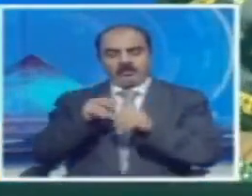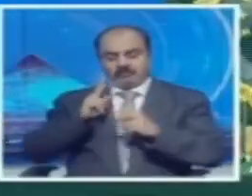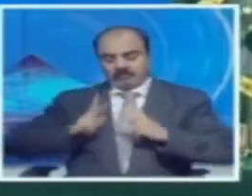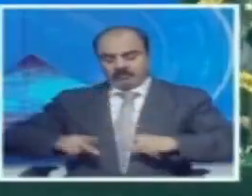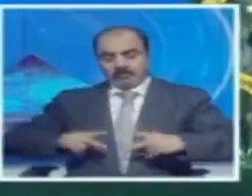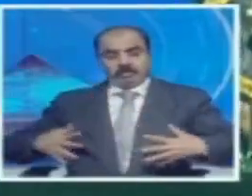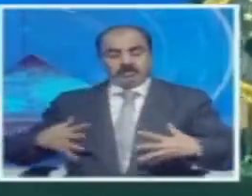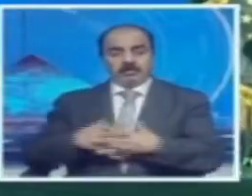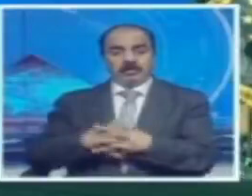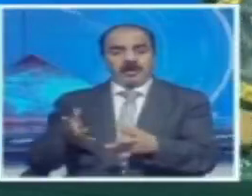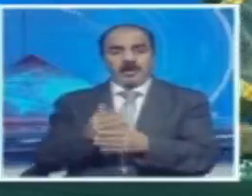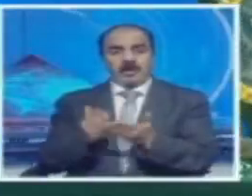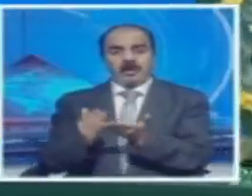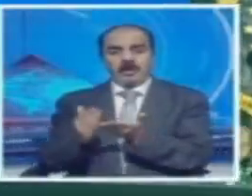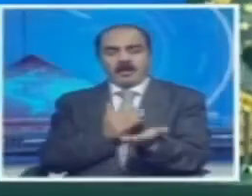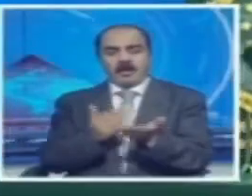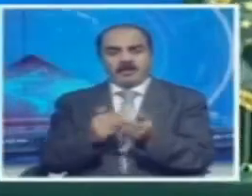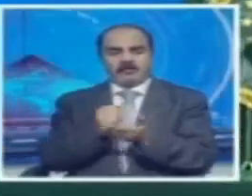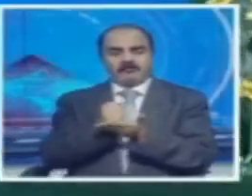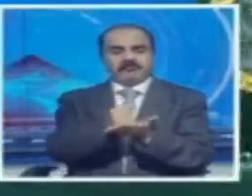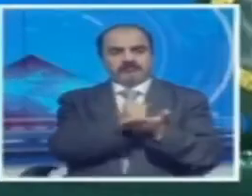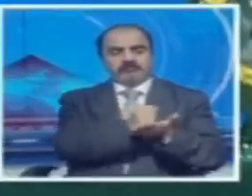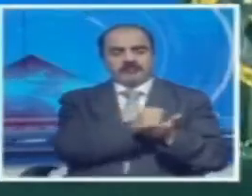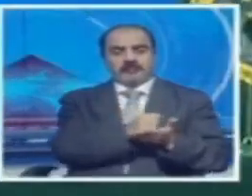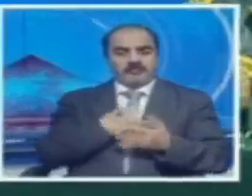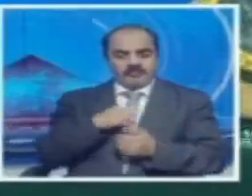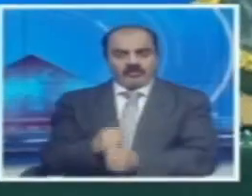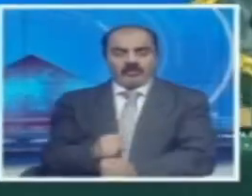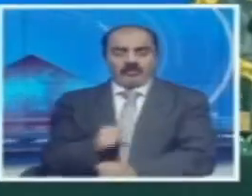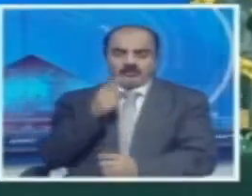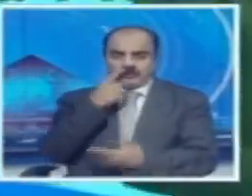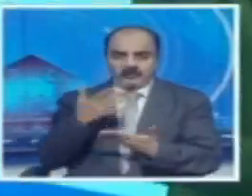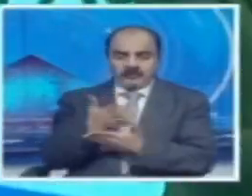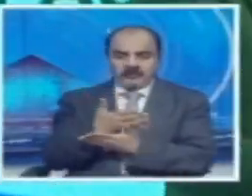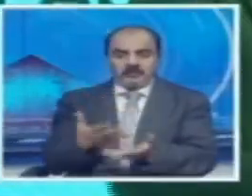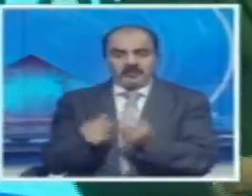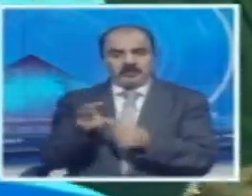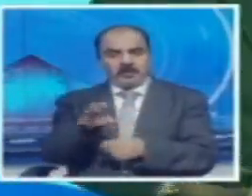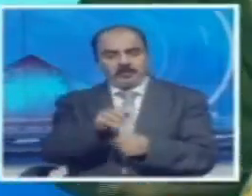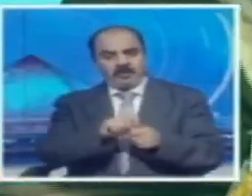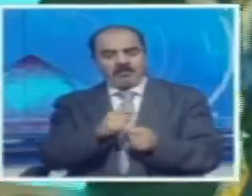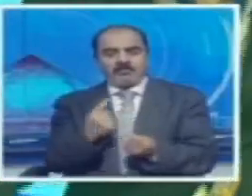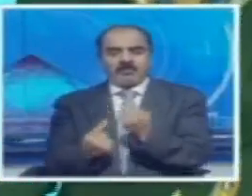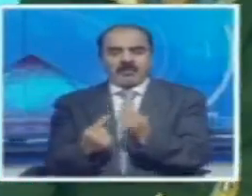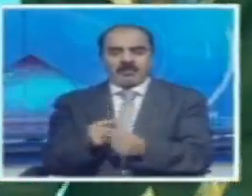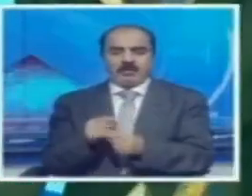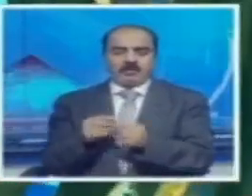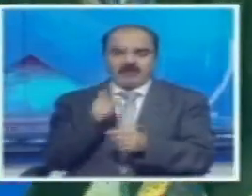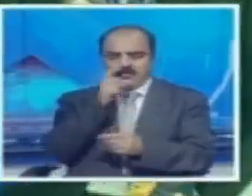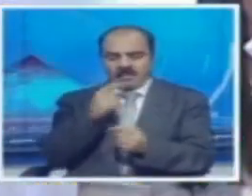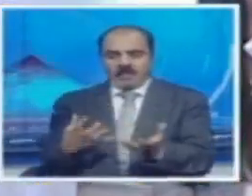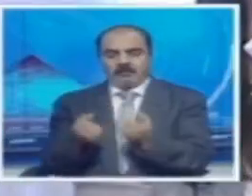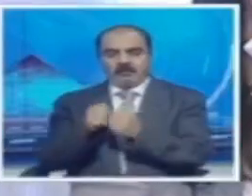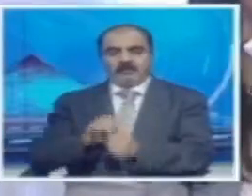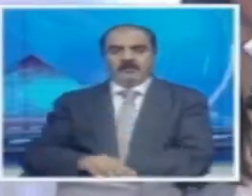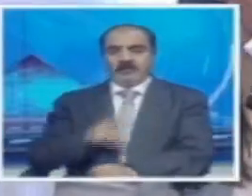عدد من المنح في مجال التمويل التنموي في قطاعات الصحة والبيئة والتنمية المحلية والزراعة والتنمية الريفية.